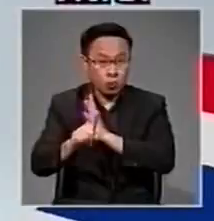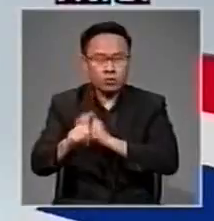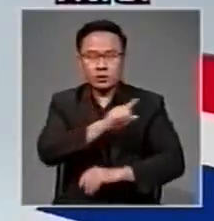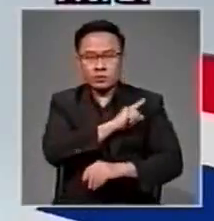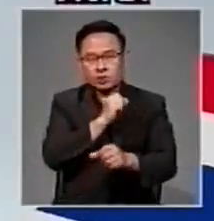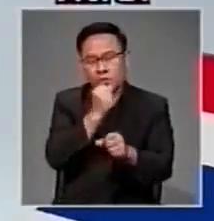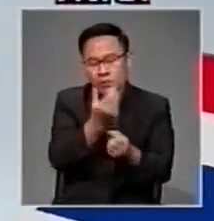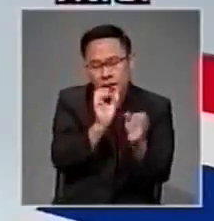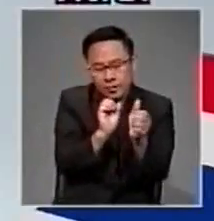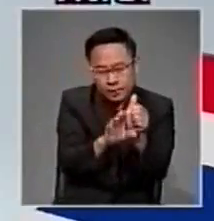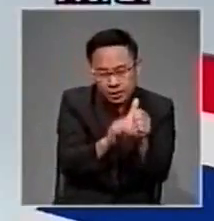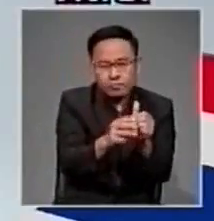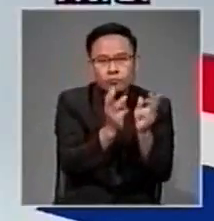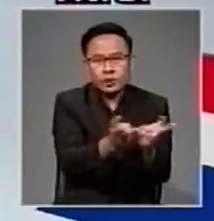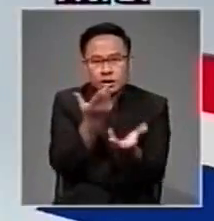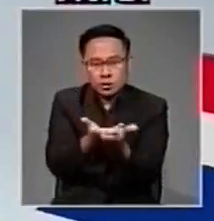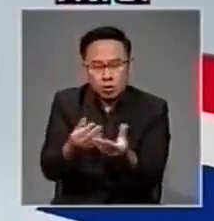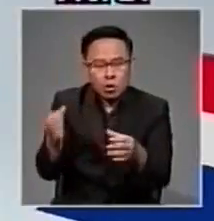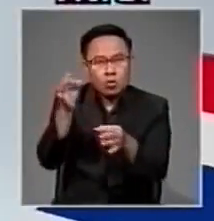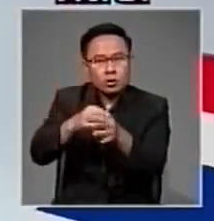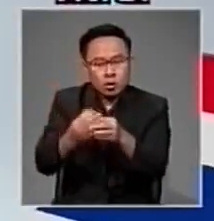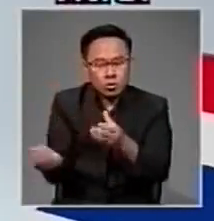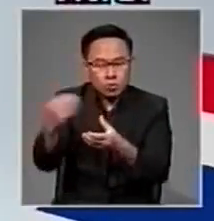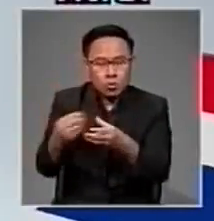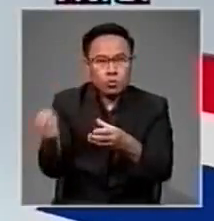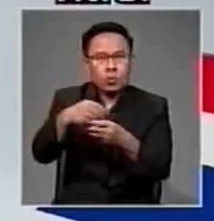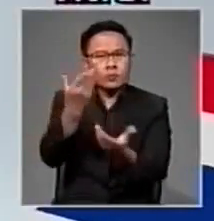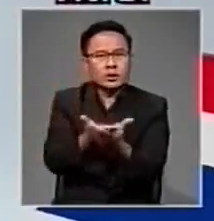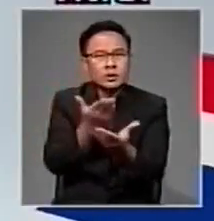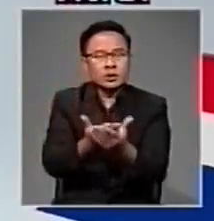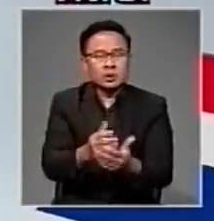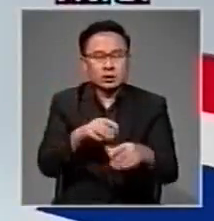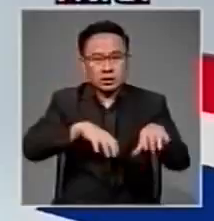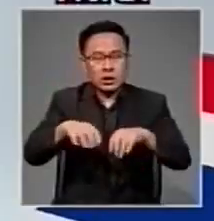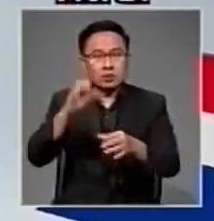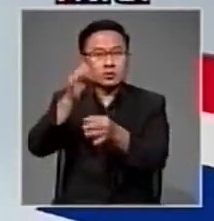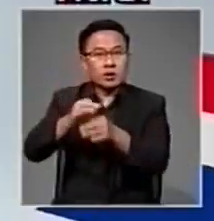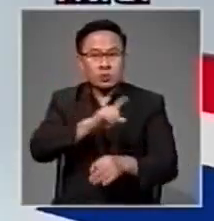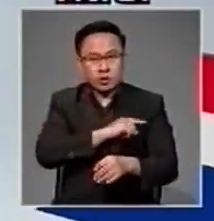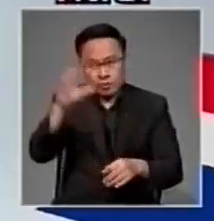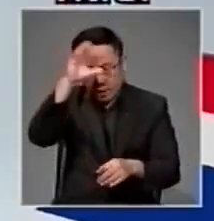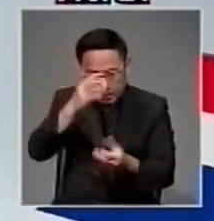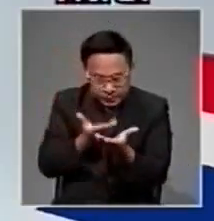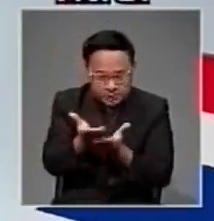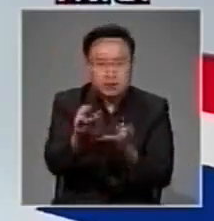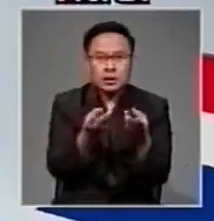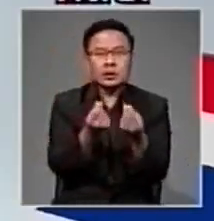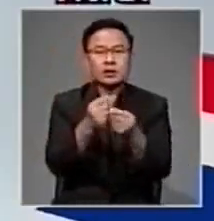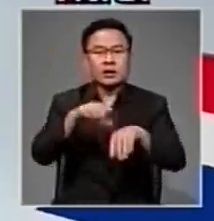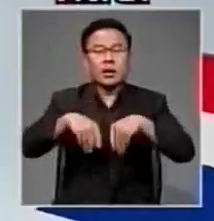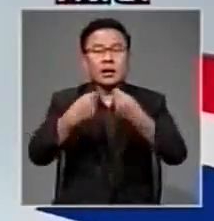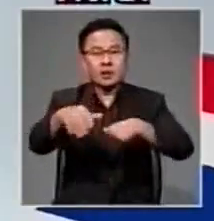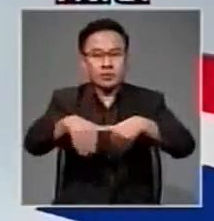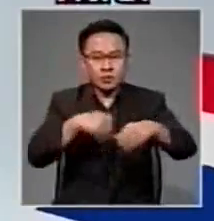มารวมกลุ่มมีการออมตั้งสหกรณ์ขึ้นมาแล้วเงินสหกรณ์ไปดำเนินการในการที่จะในการจัดหา